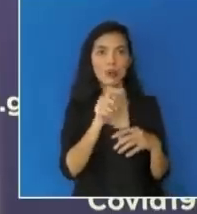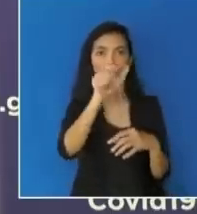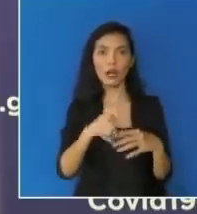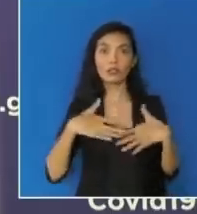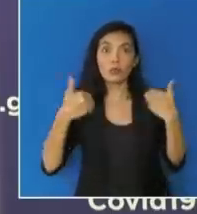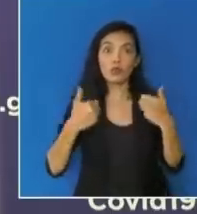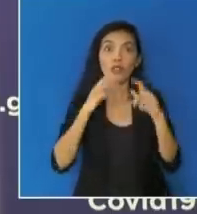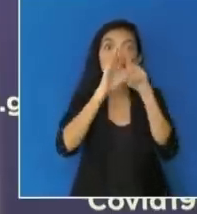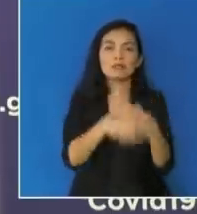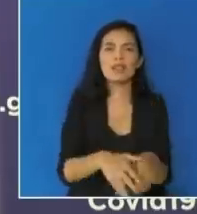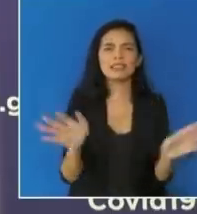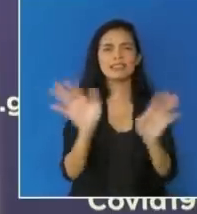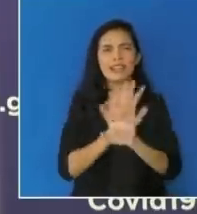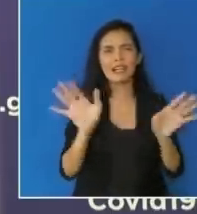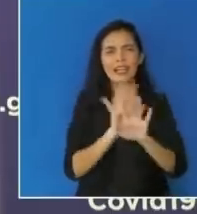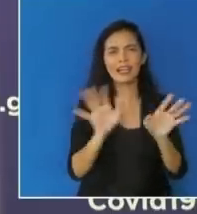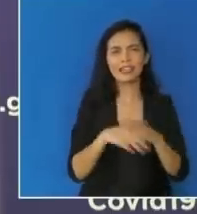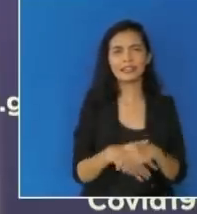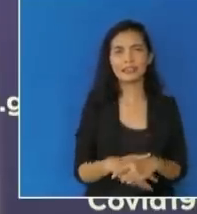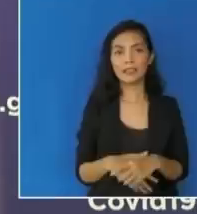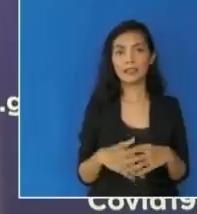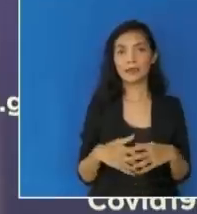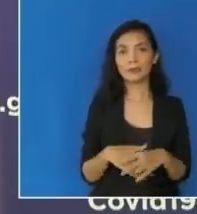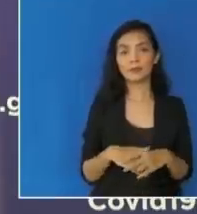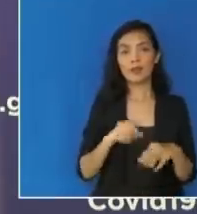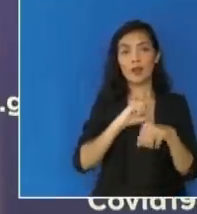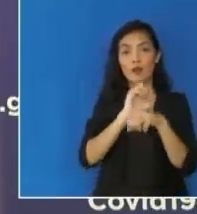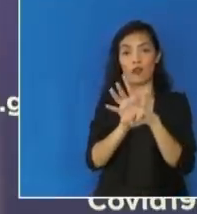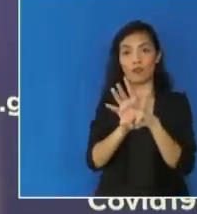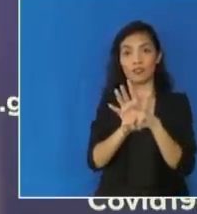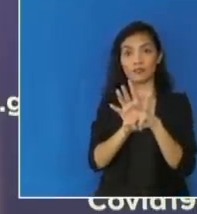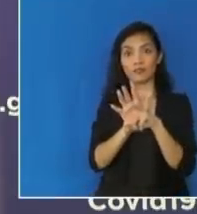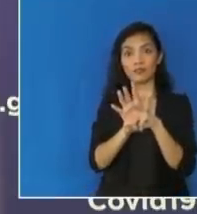sembuh. Keberhasilan membendung penularan COVID-19